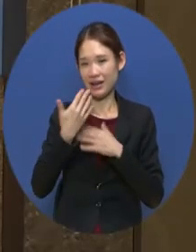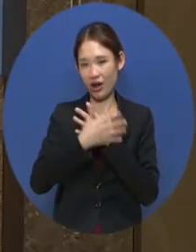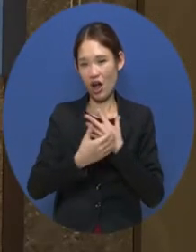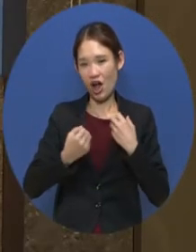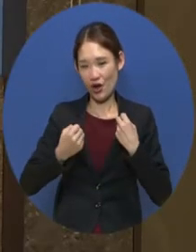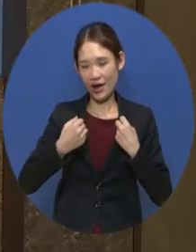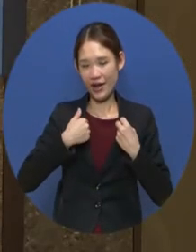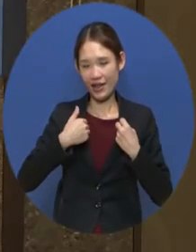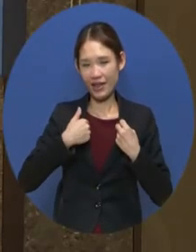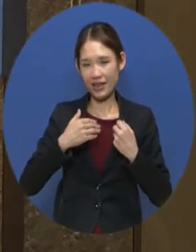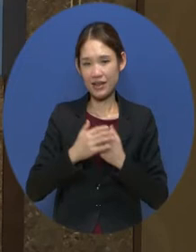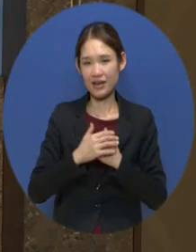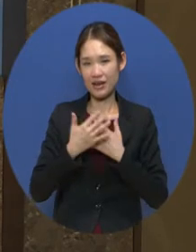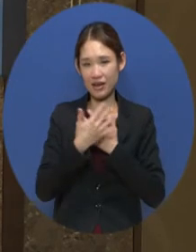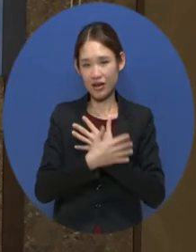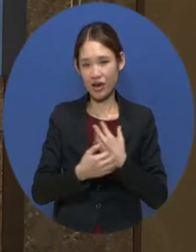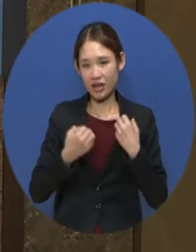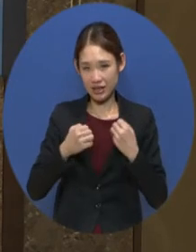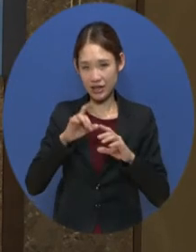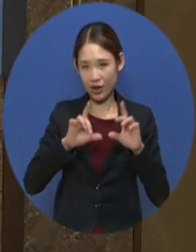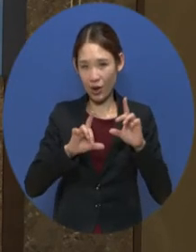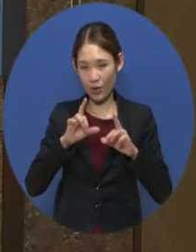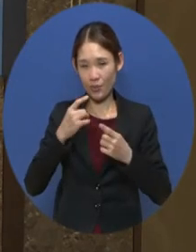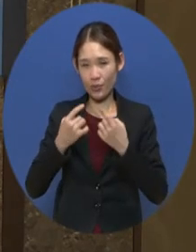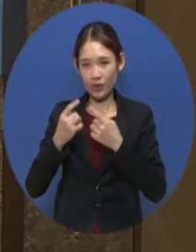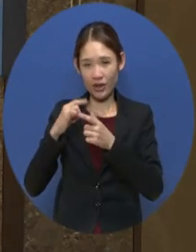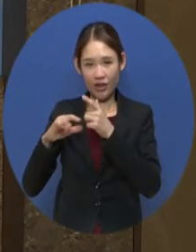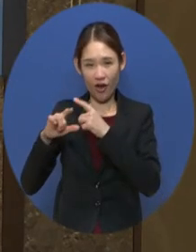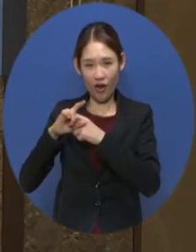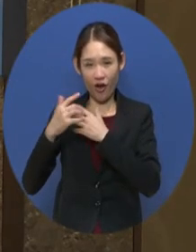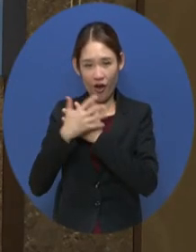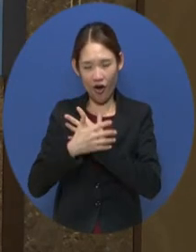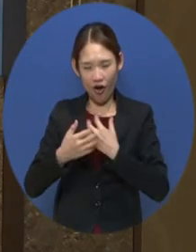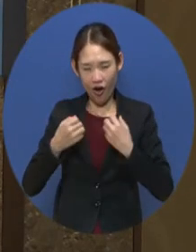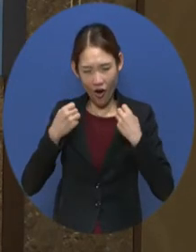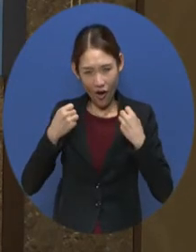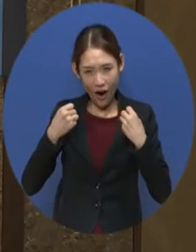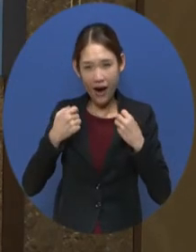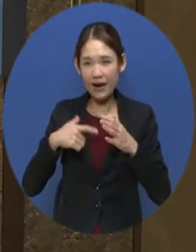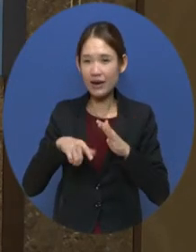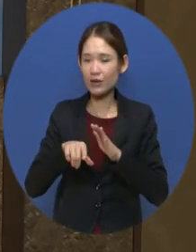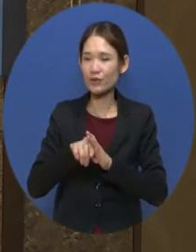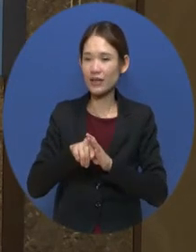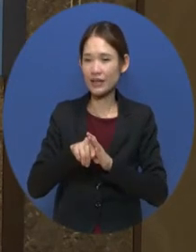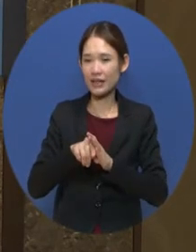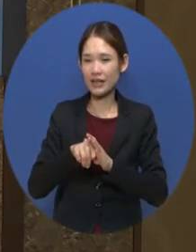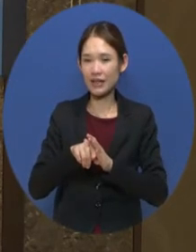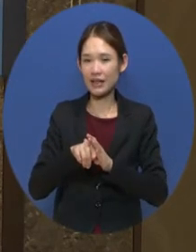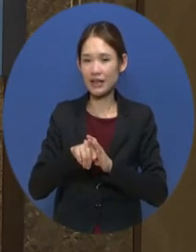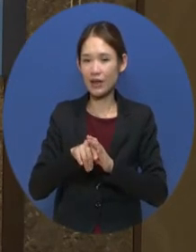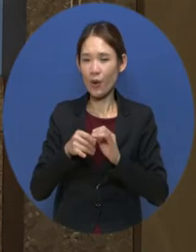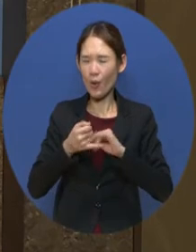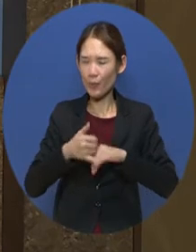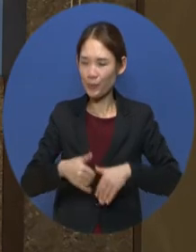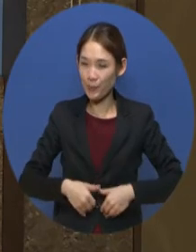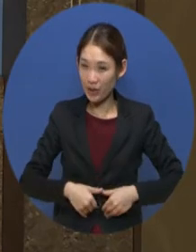내가 현재 나의 건강 상태보다 더 건강함을 위해서 필요한